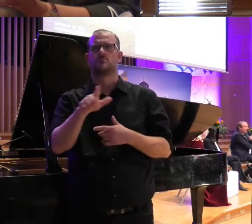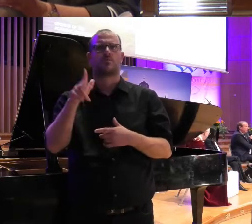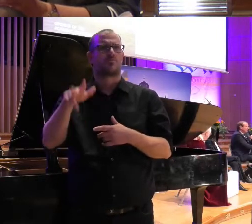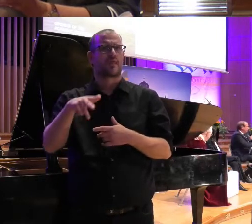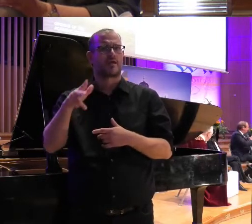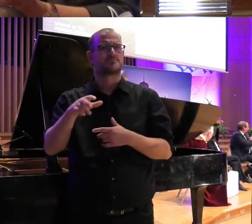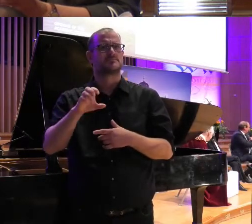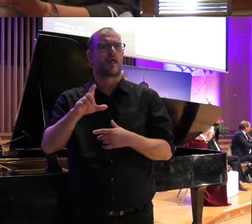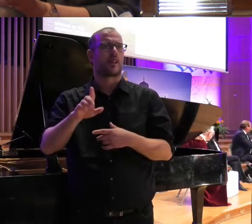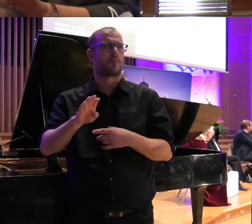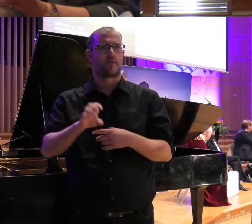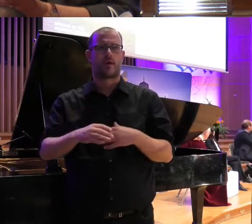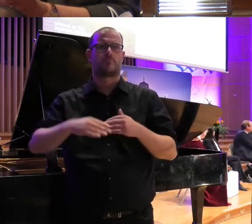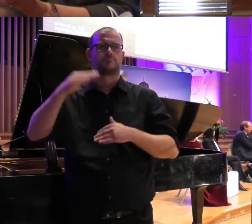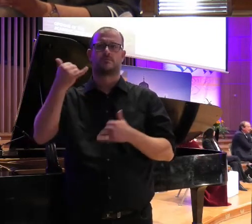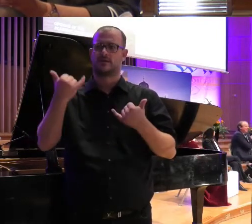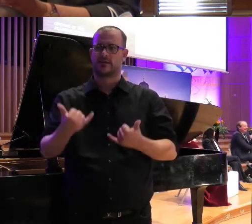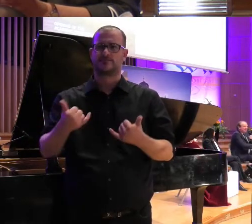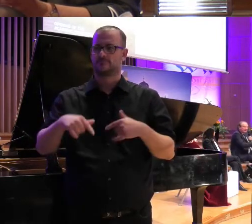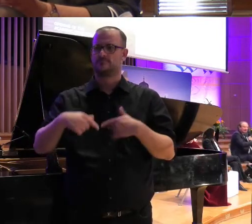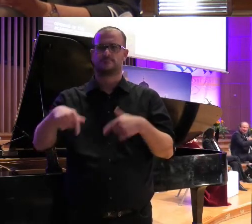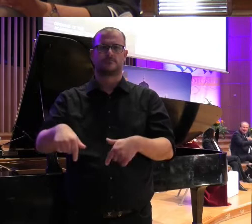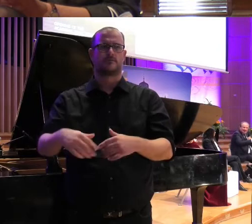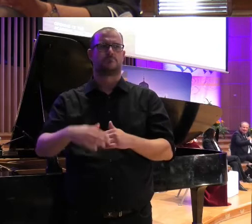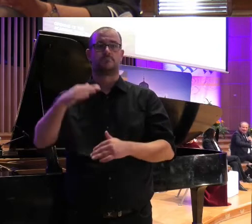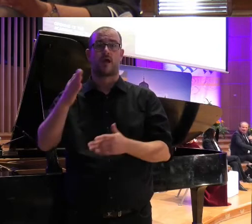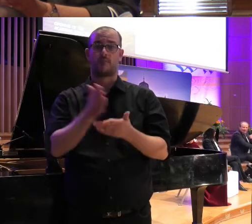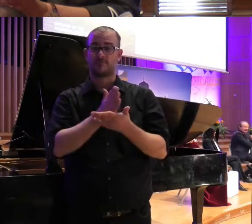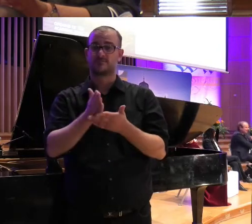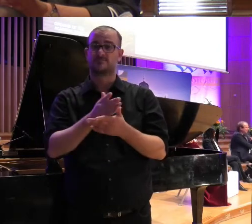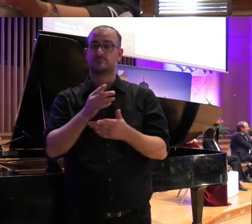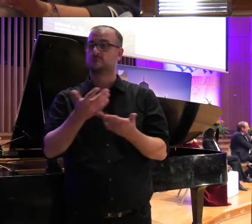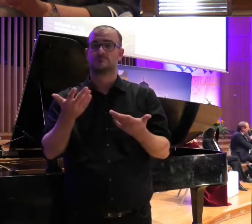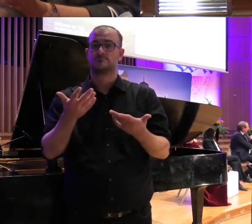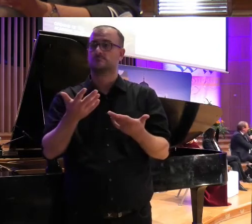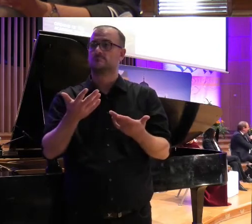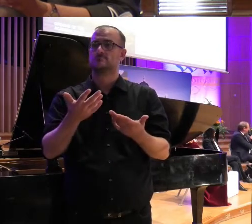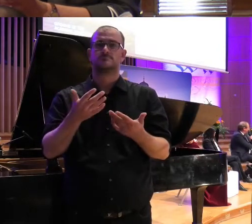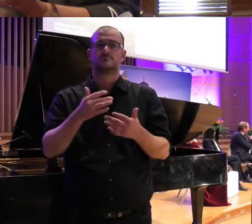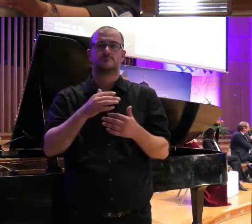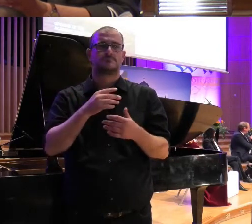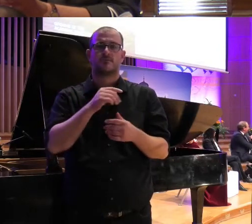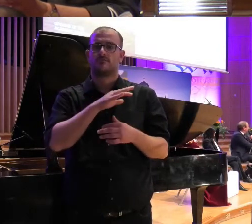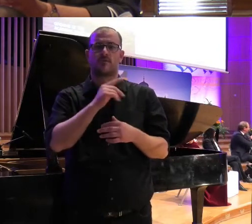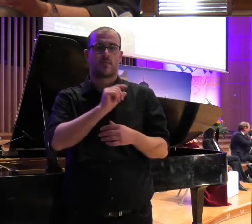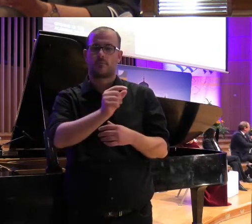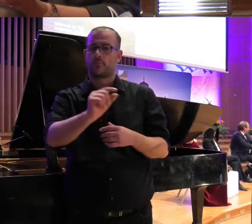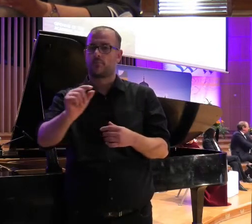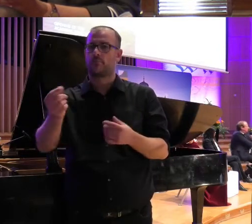2013 und jetzt dieses Ereignis hier. Aber dazwischen lagen ganz, ganz viele andere Ereignisse in